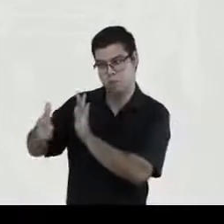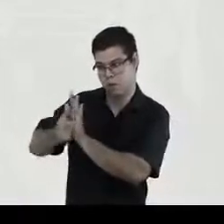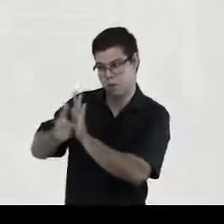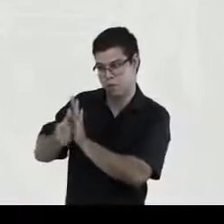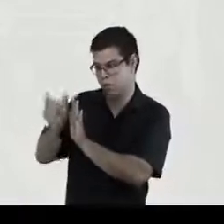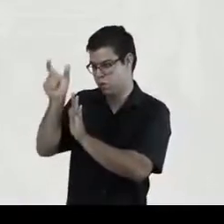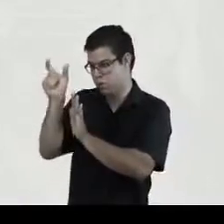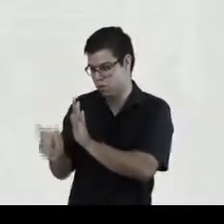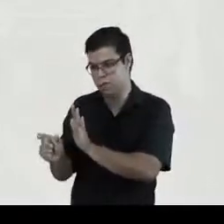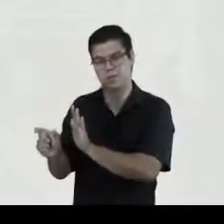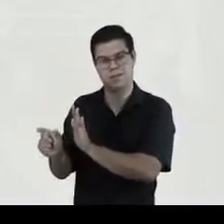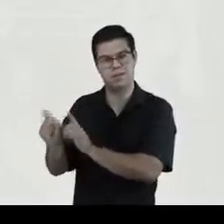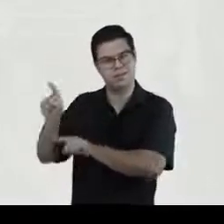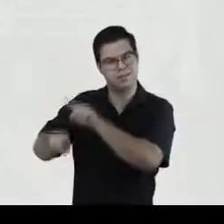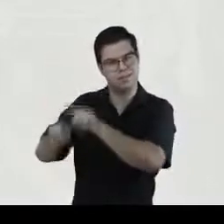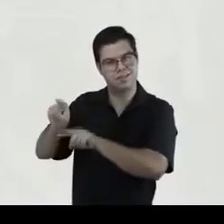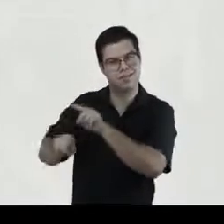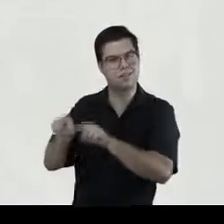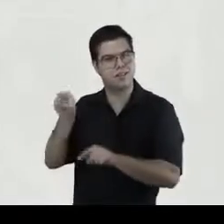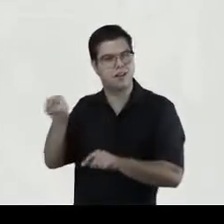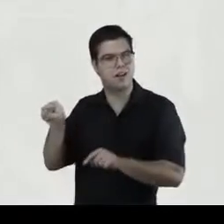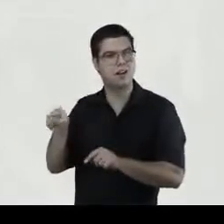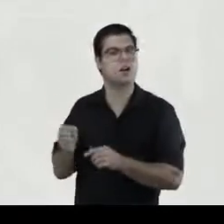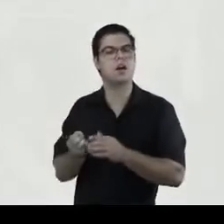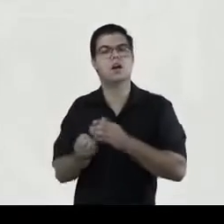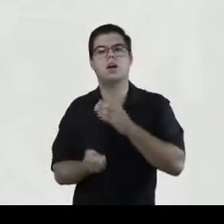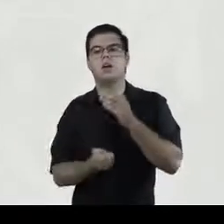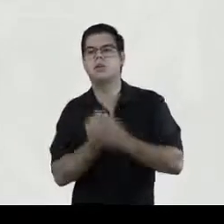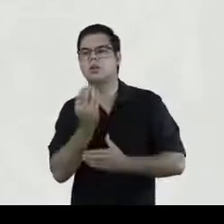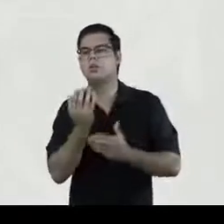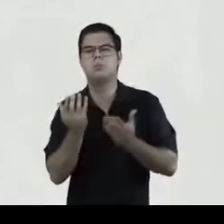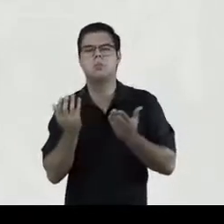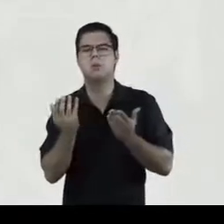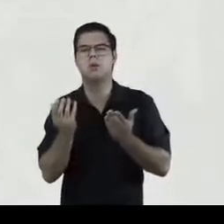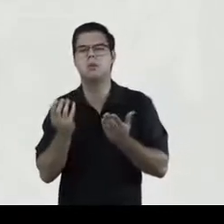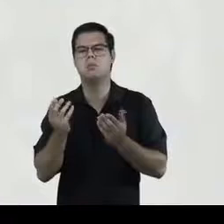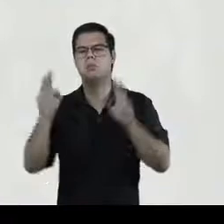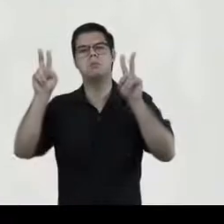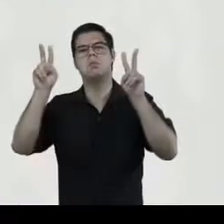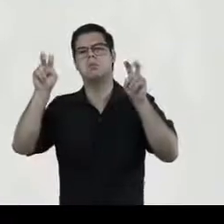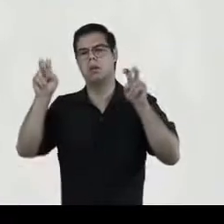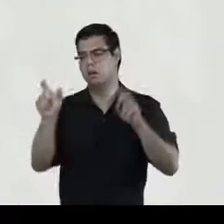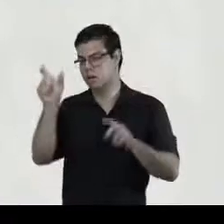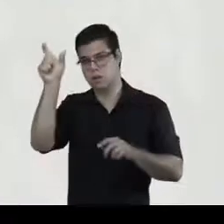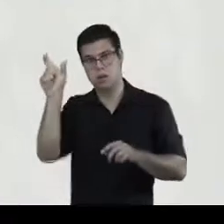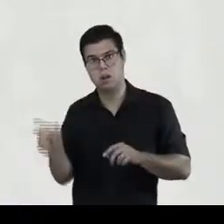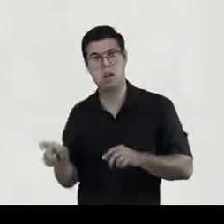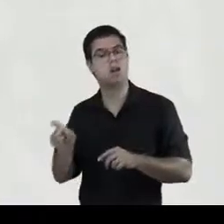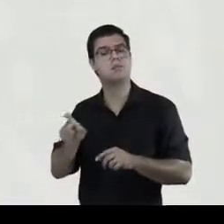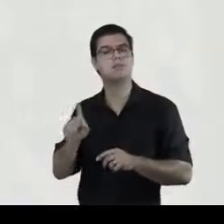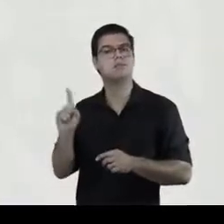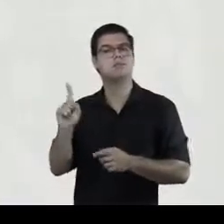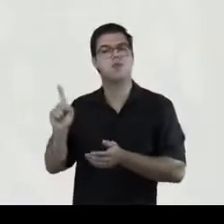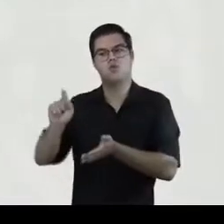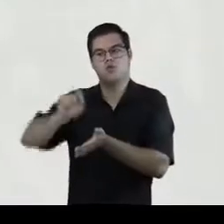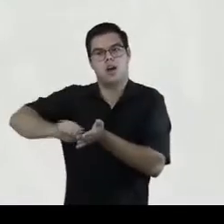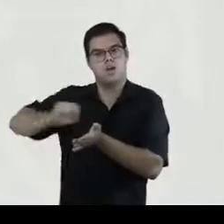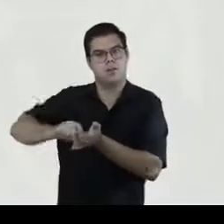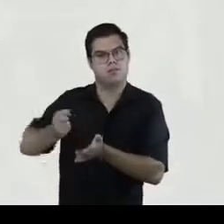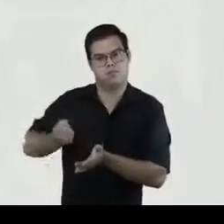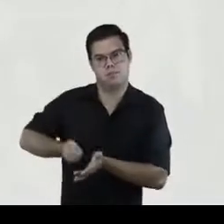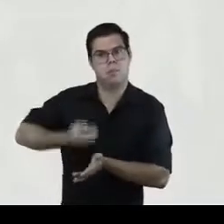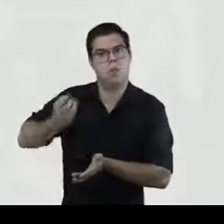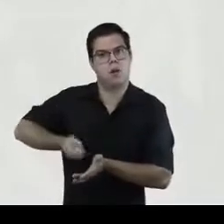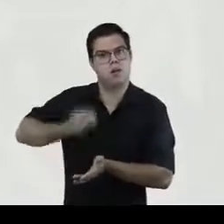veut démontrer que Louise Labbé n'a pas écrit les poésies qu'on lui publiait sous son nom. Ça a